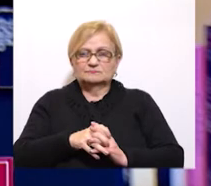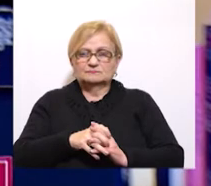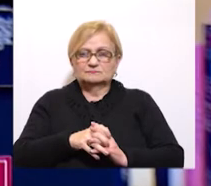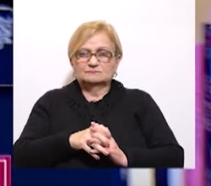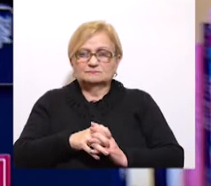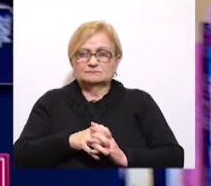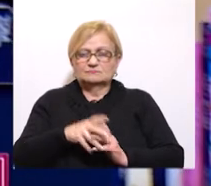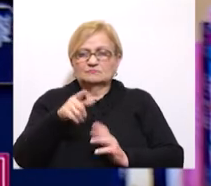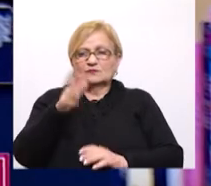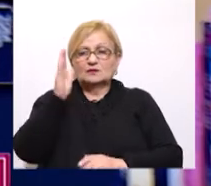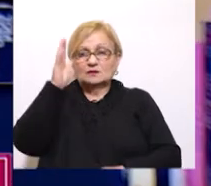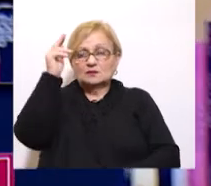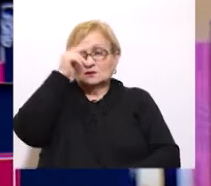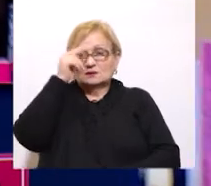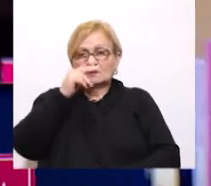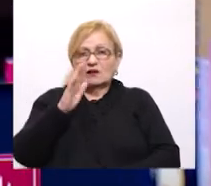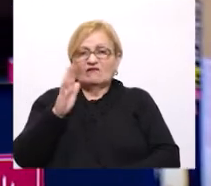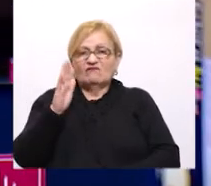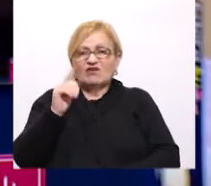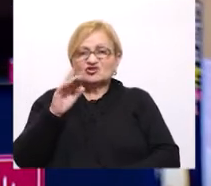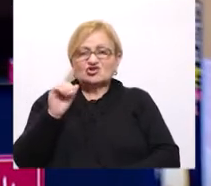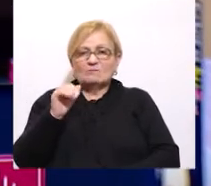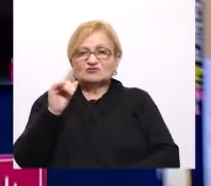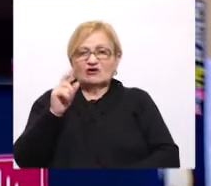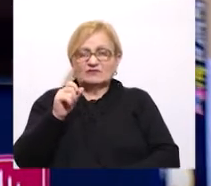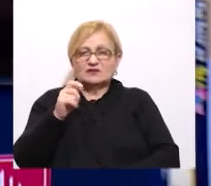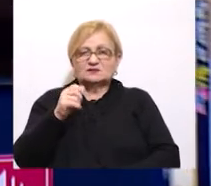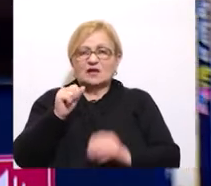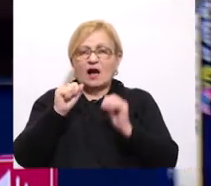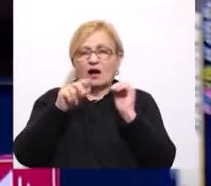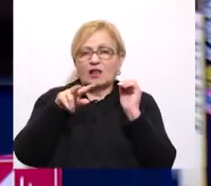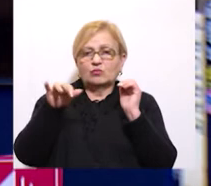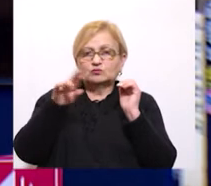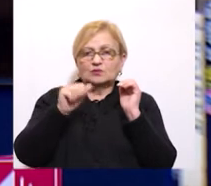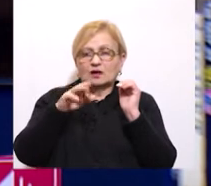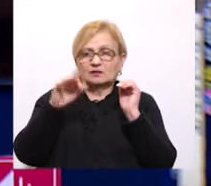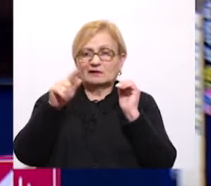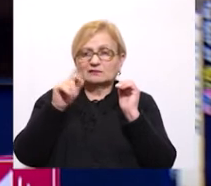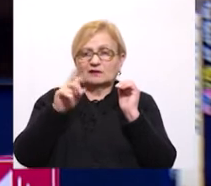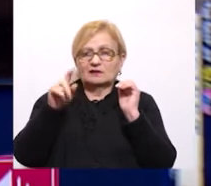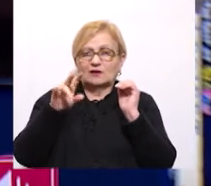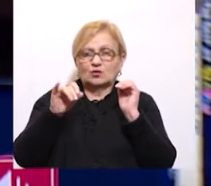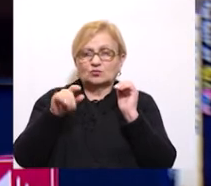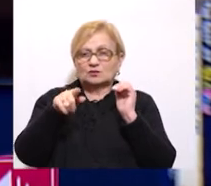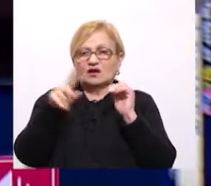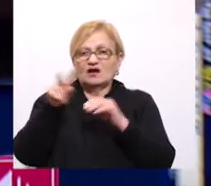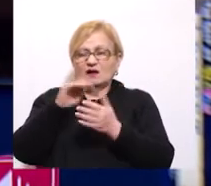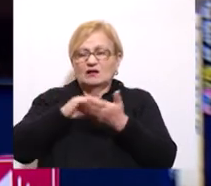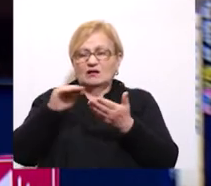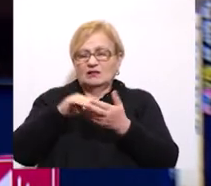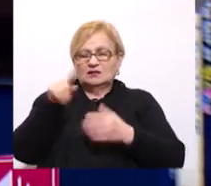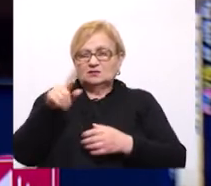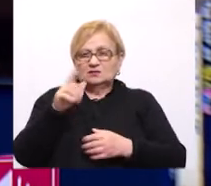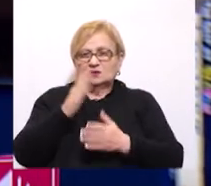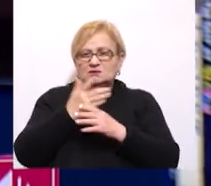თქვენ ისწავლით, ბავშვებო, ვაჟა-ფშაველას ალუდა ქეთელაურს და ქართული ლიტერატურის ყველაზე ფიქრიან